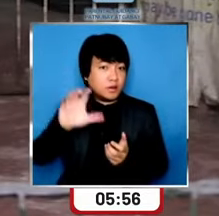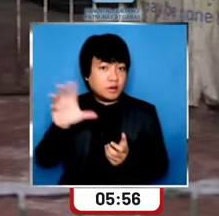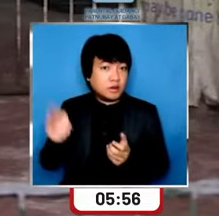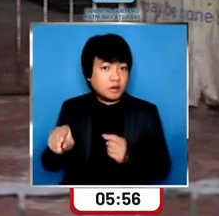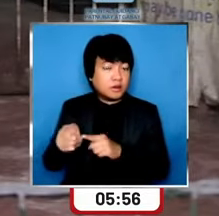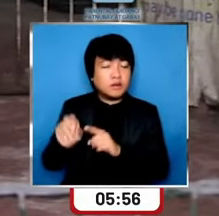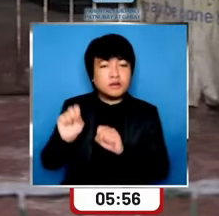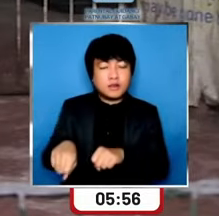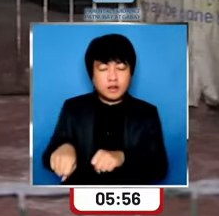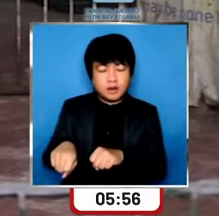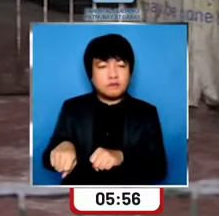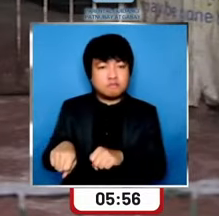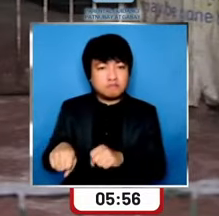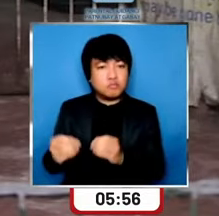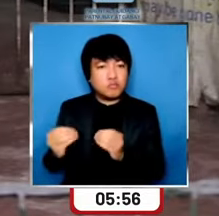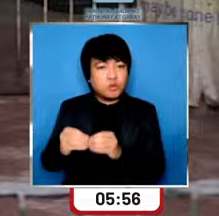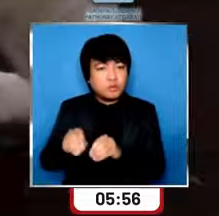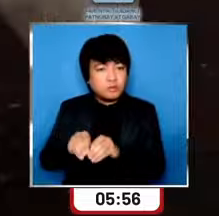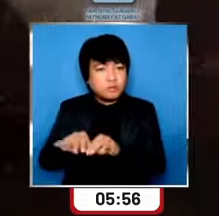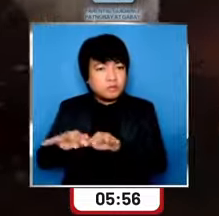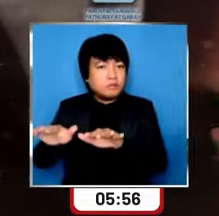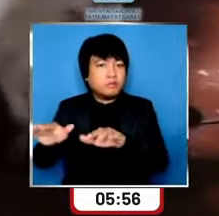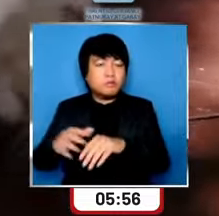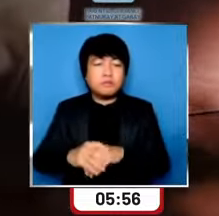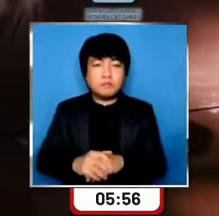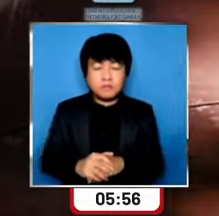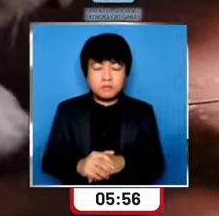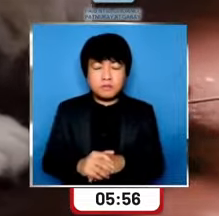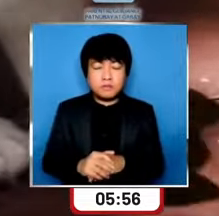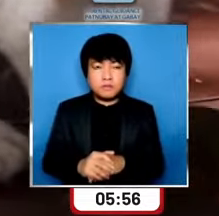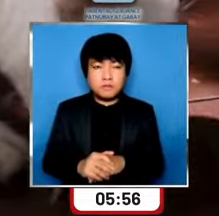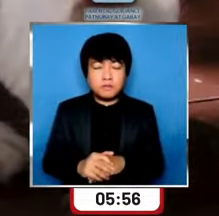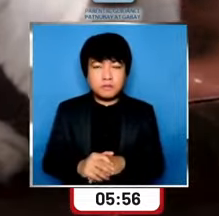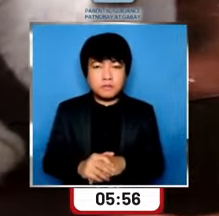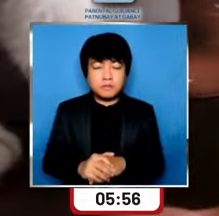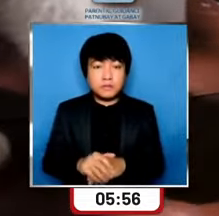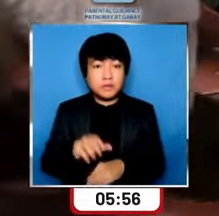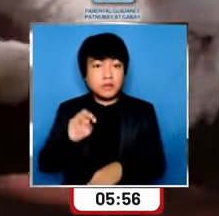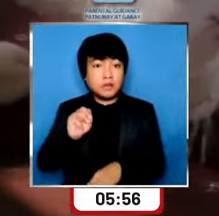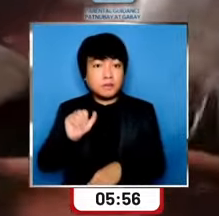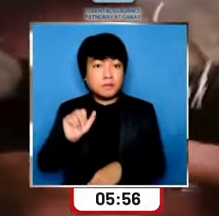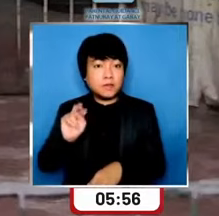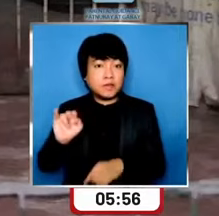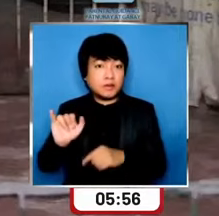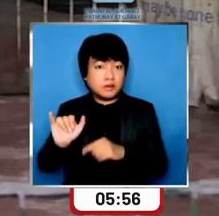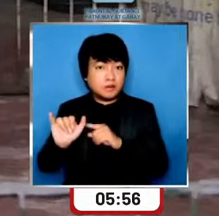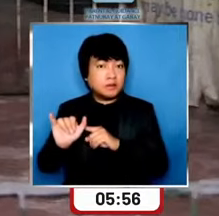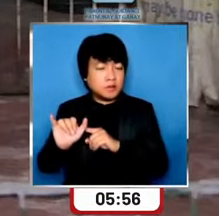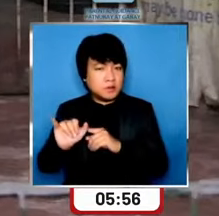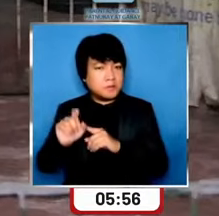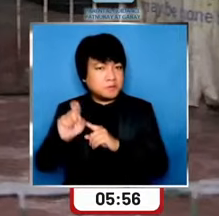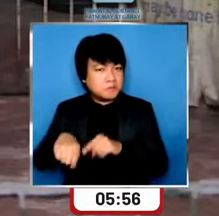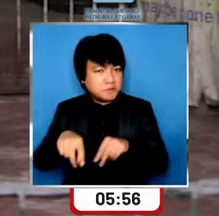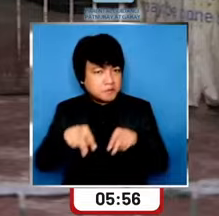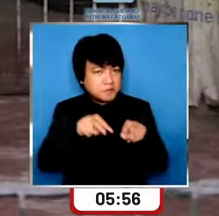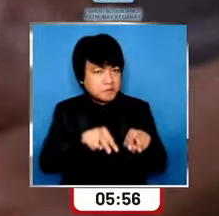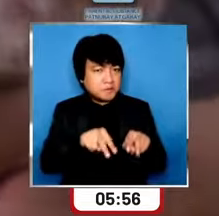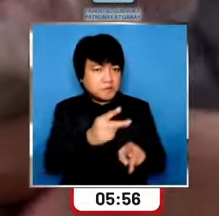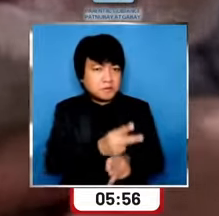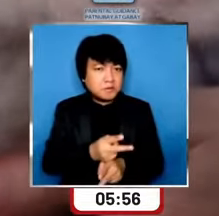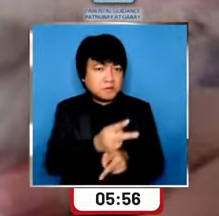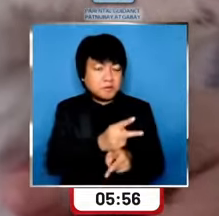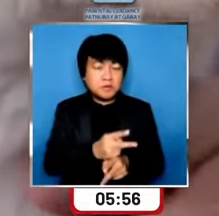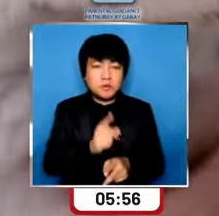captivity, kaya din po sa wild. Kaya si Manny, todo ang pag-asikaso sa kanyang bagong alaga. Malakas po siya sa gatas